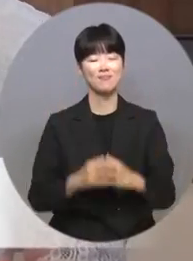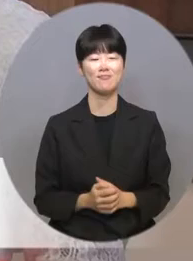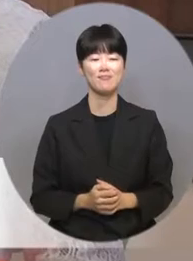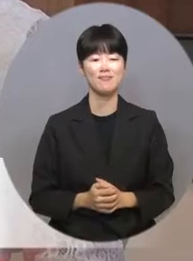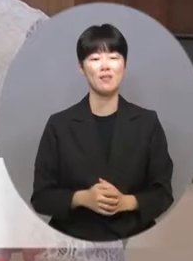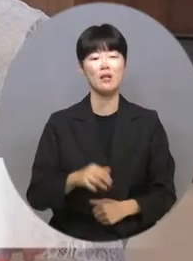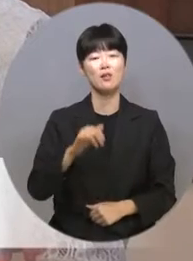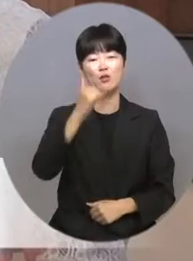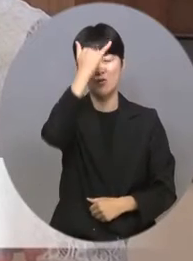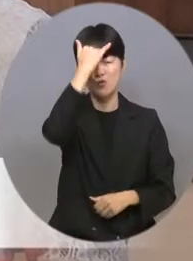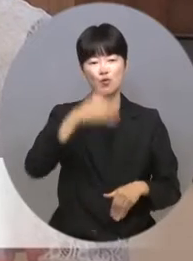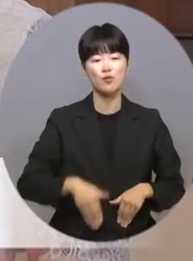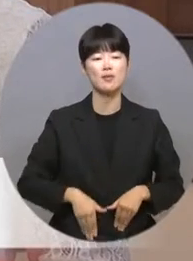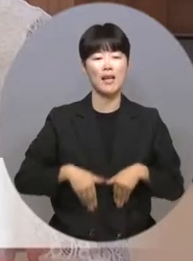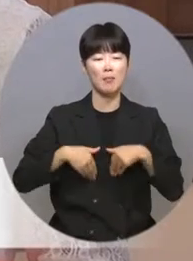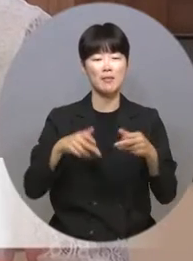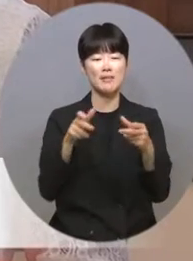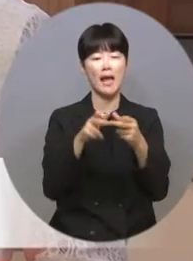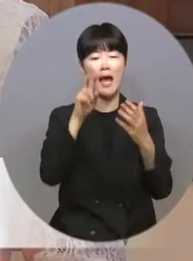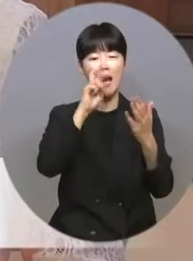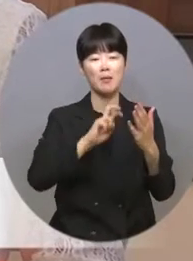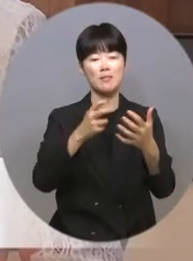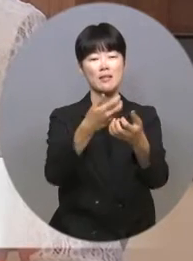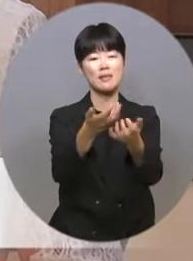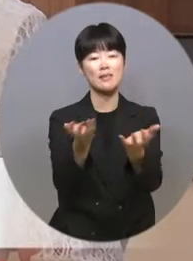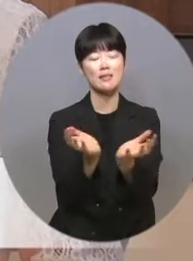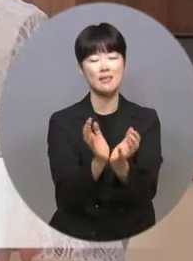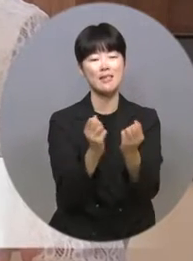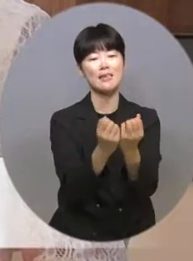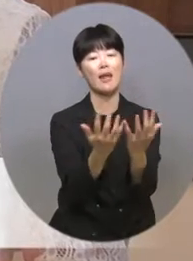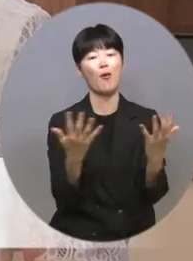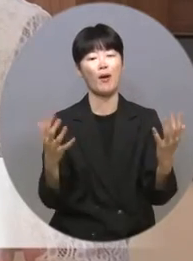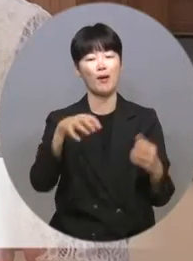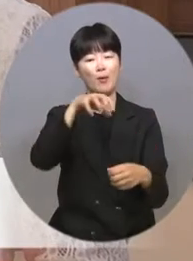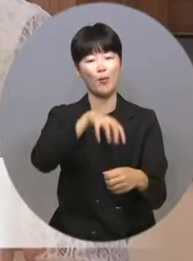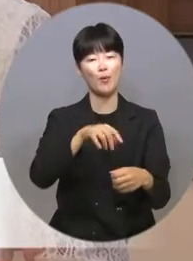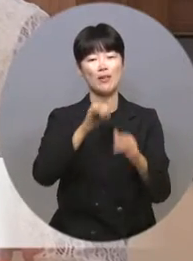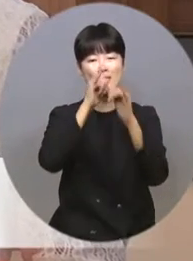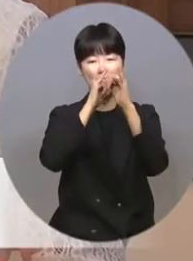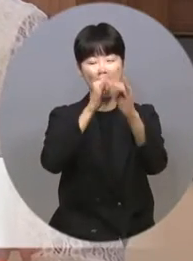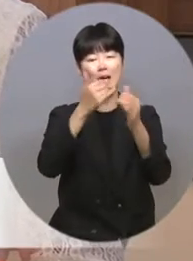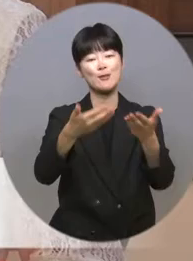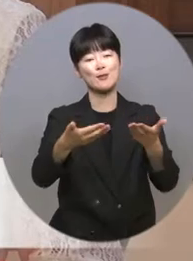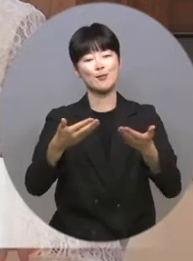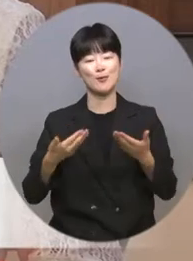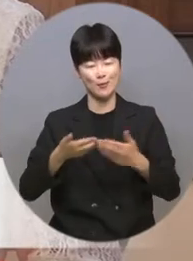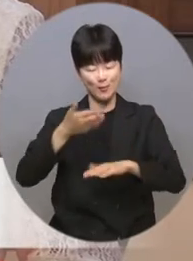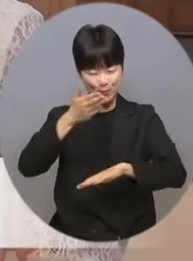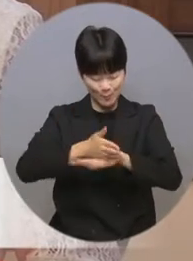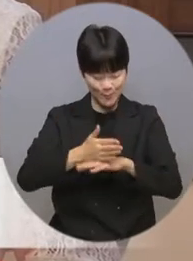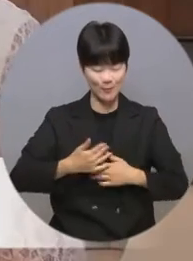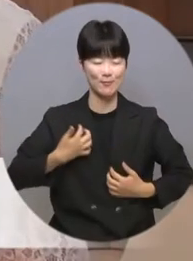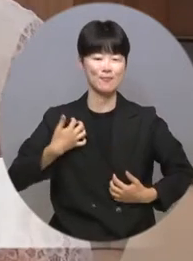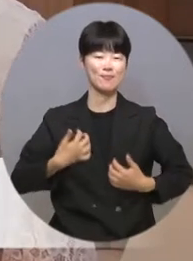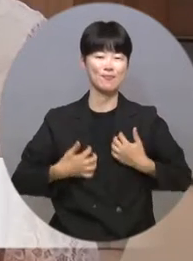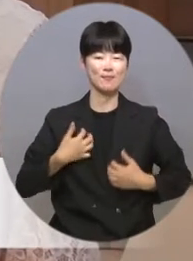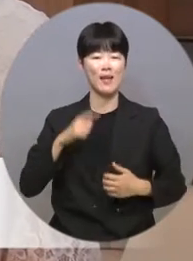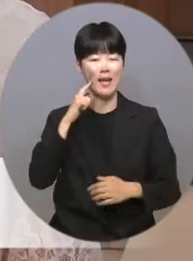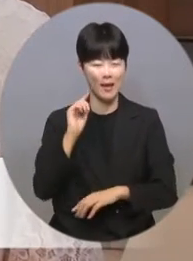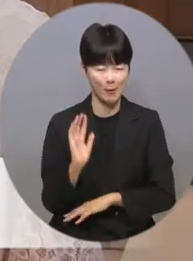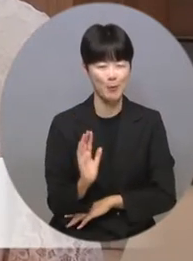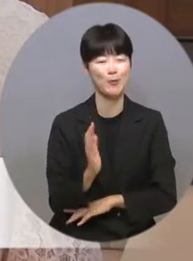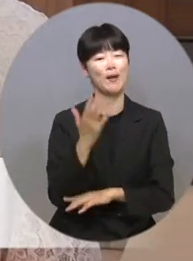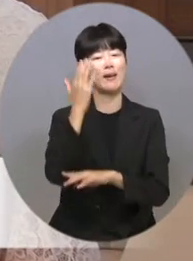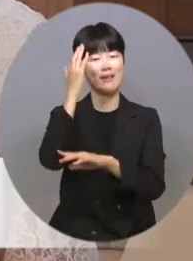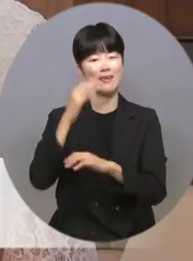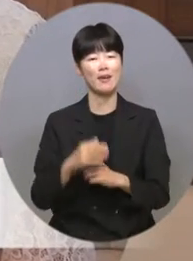장애인 합창대회에서 저희가 또 이렇게 큰 상을 받게 되어서 너무나 기쁘고 영광입니다. 오랜만에